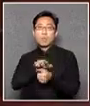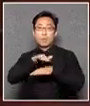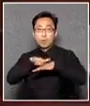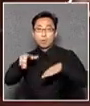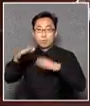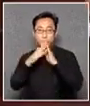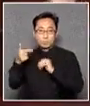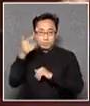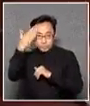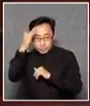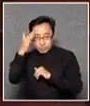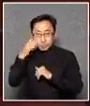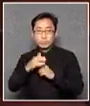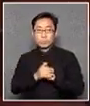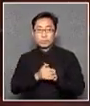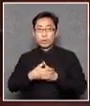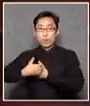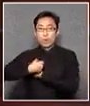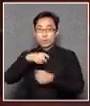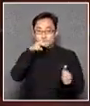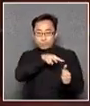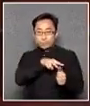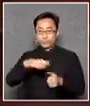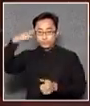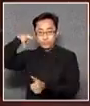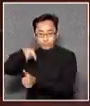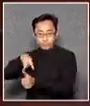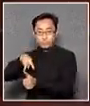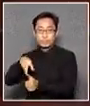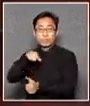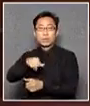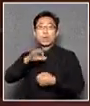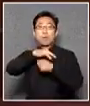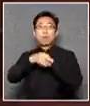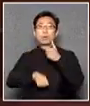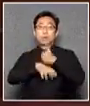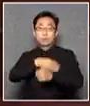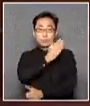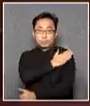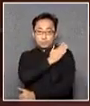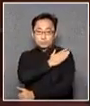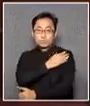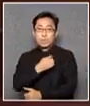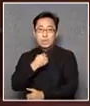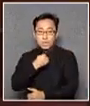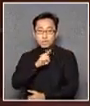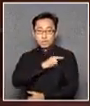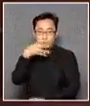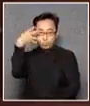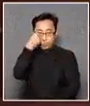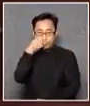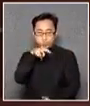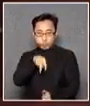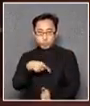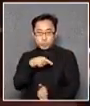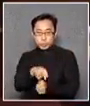些東西、OK? 無論軍政、警政這些所謂國家基本任務，它都必須有一種權力去執行的，